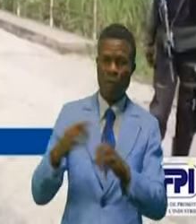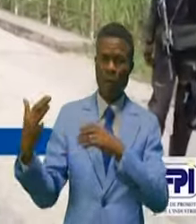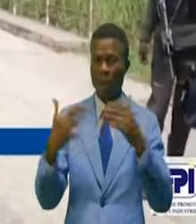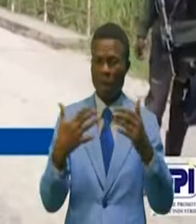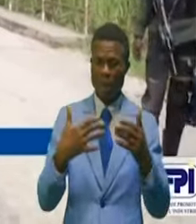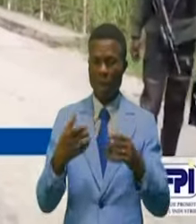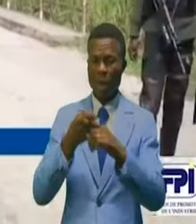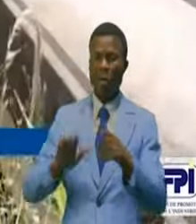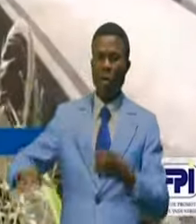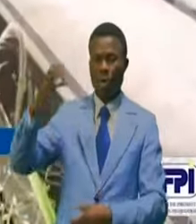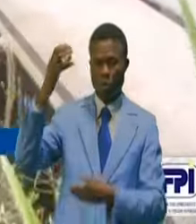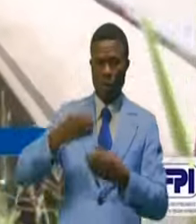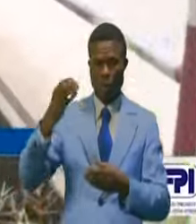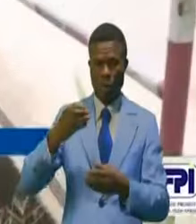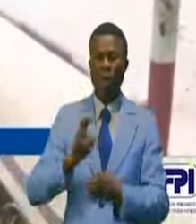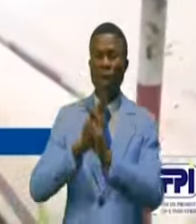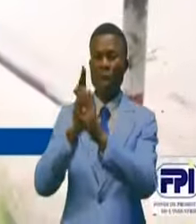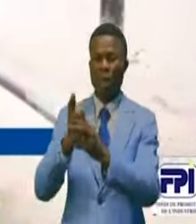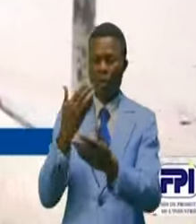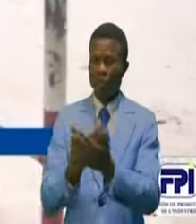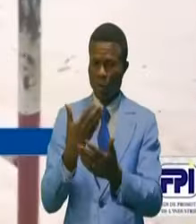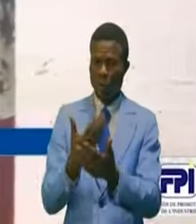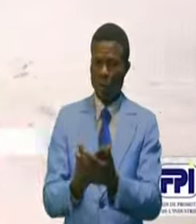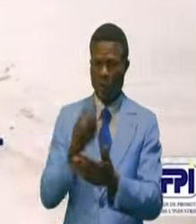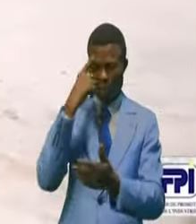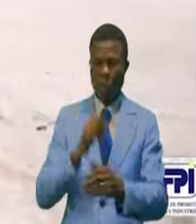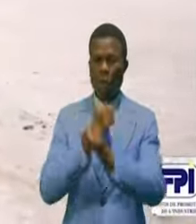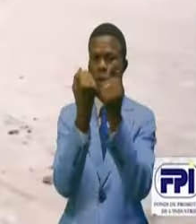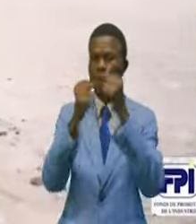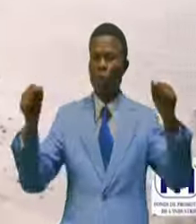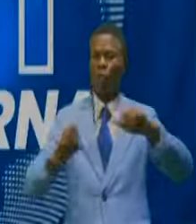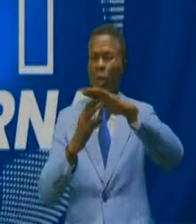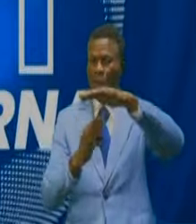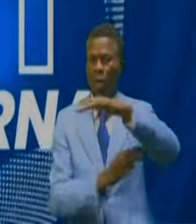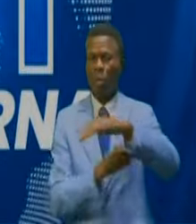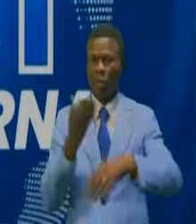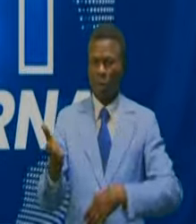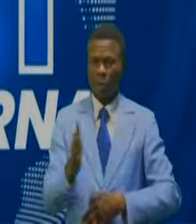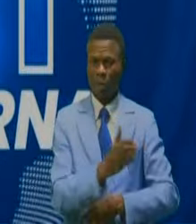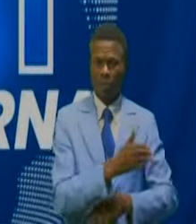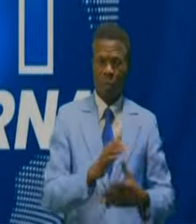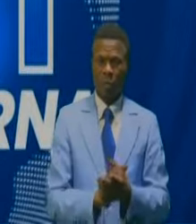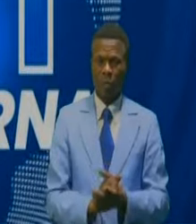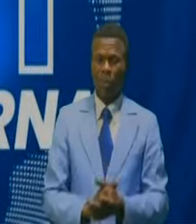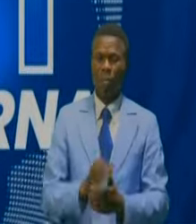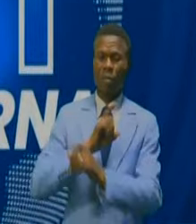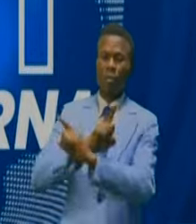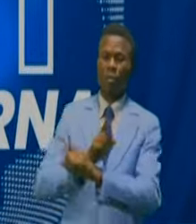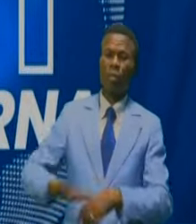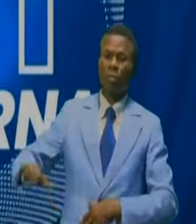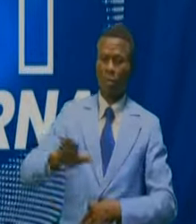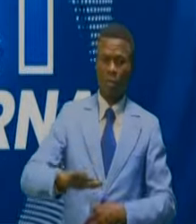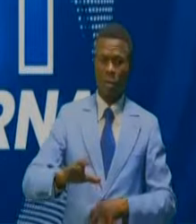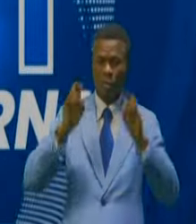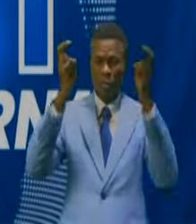guerre d'agression rwandaise, une réponse diligente est vivement souhaitée. La sentinelle de la nation, voilà